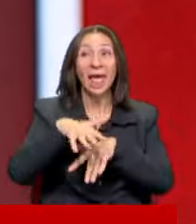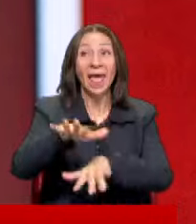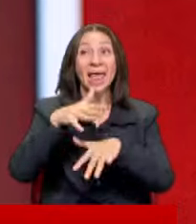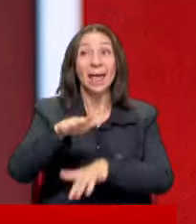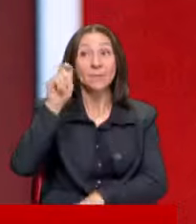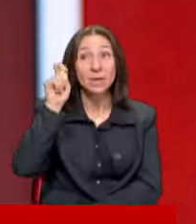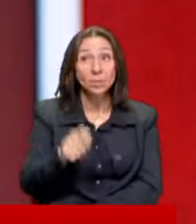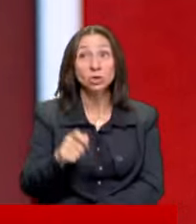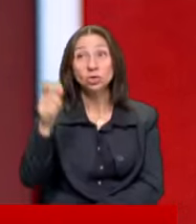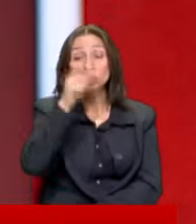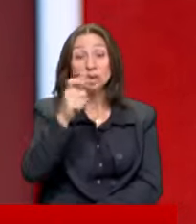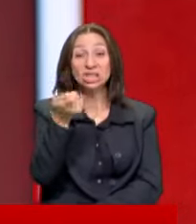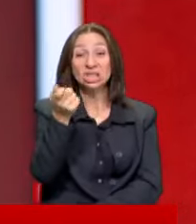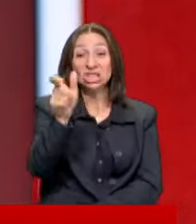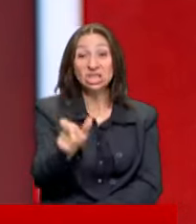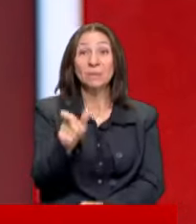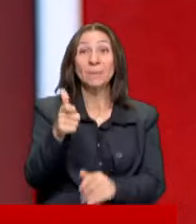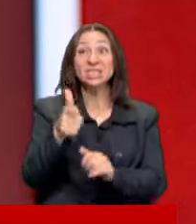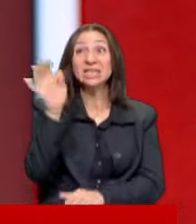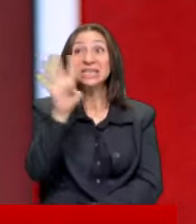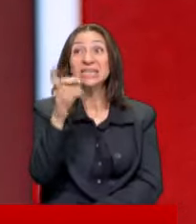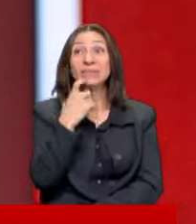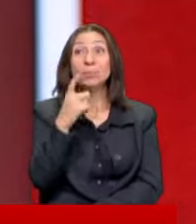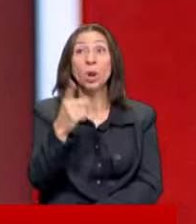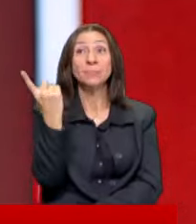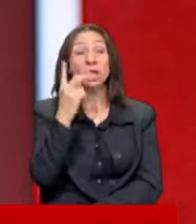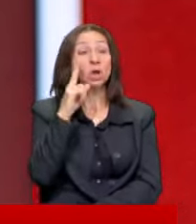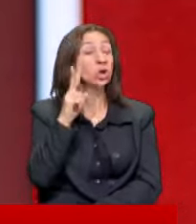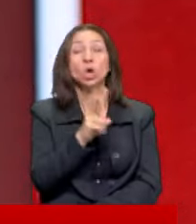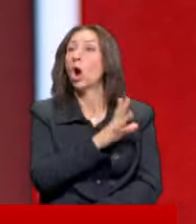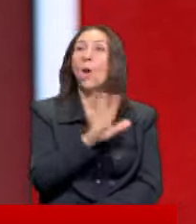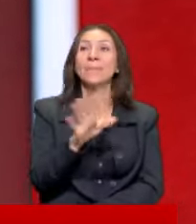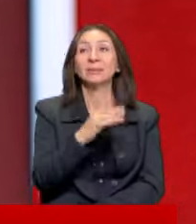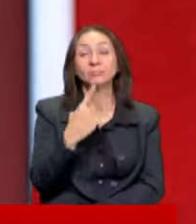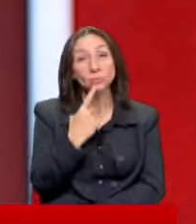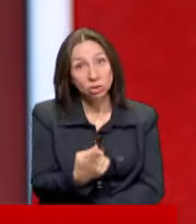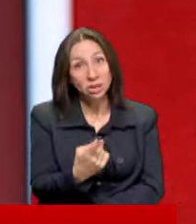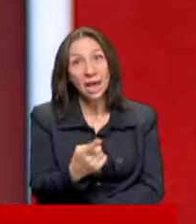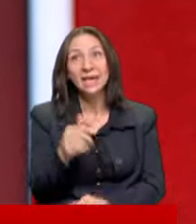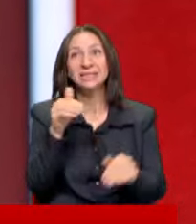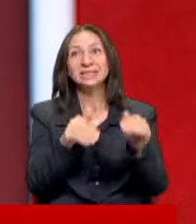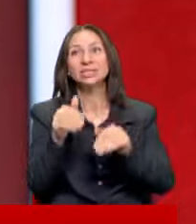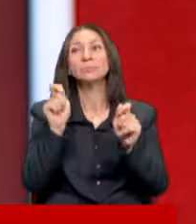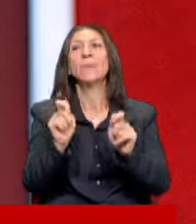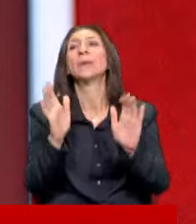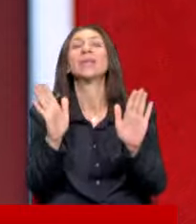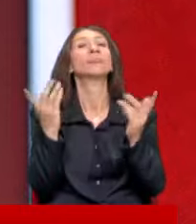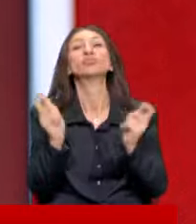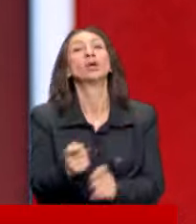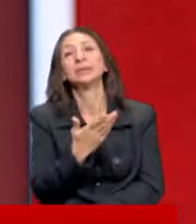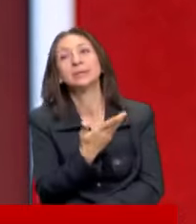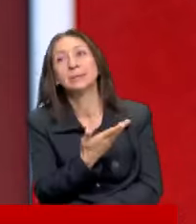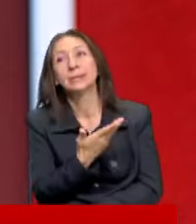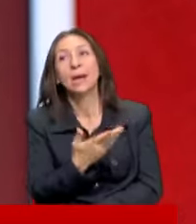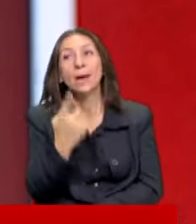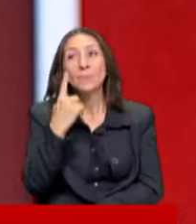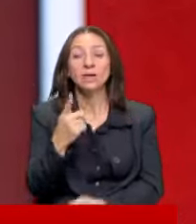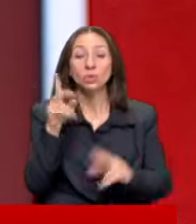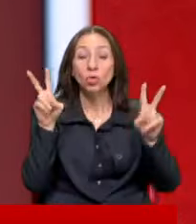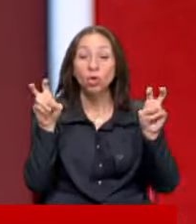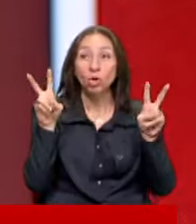yapıyorsa Türk İş Başkanı 40 yıldır böyle bir tabloyla karşılaşmadım diyorsa seçim yapmayıp ne yapacak bu iktidar bakın